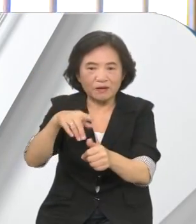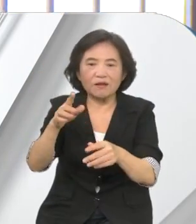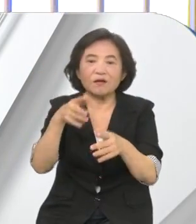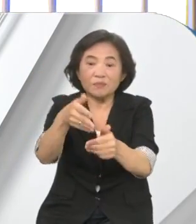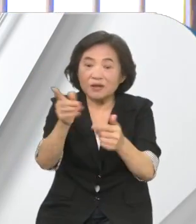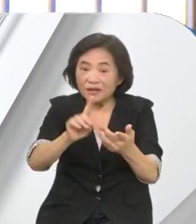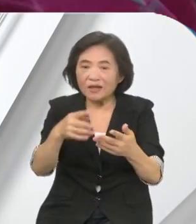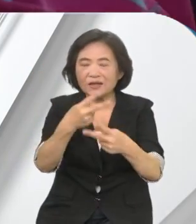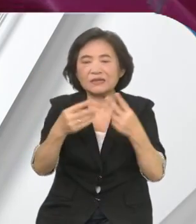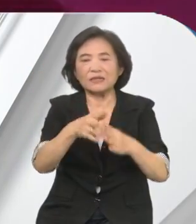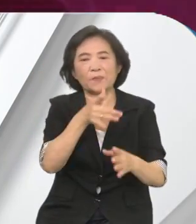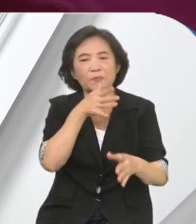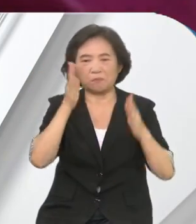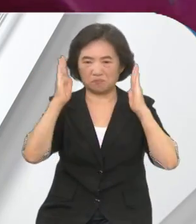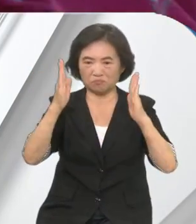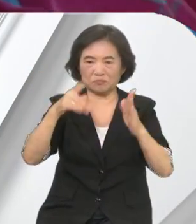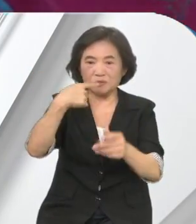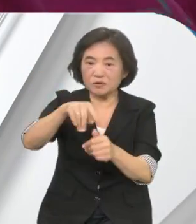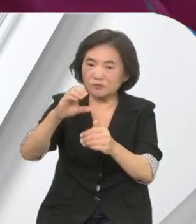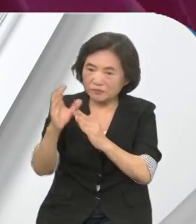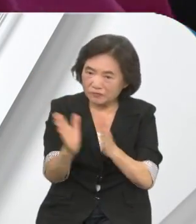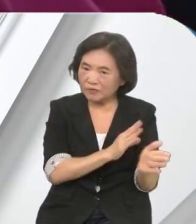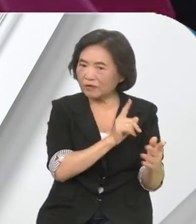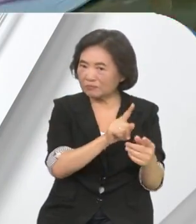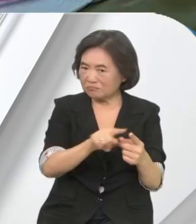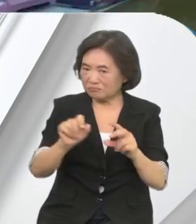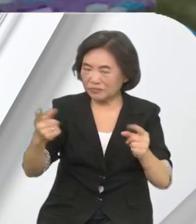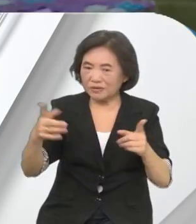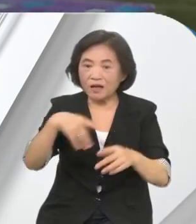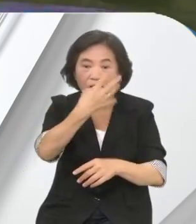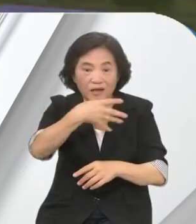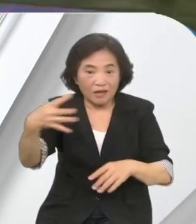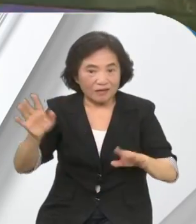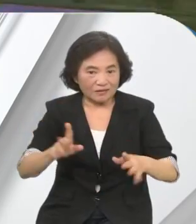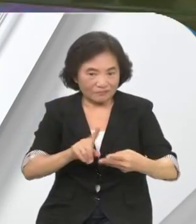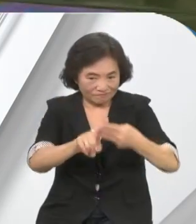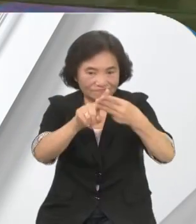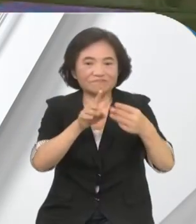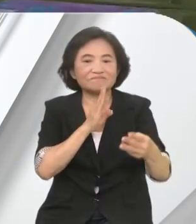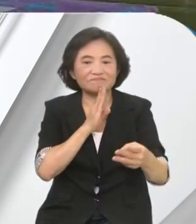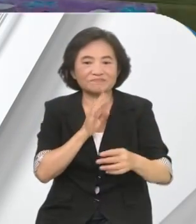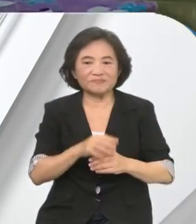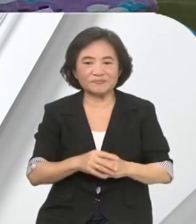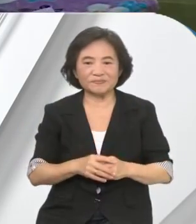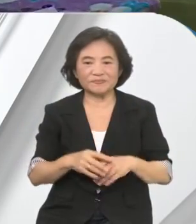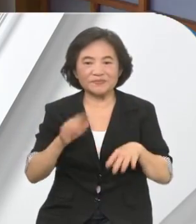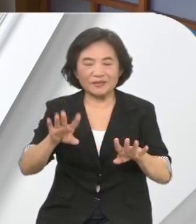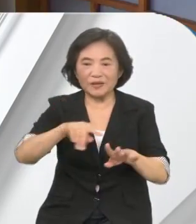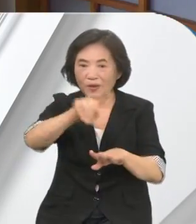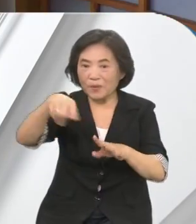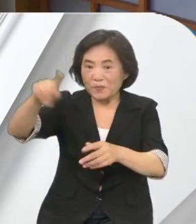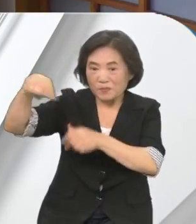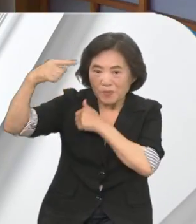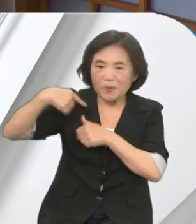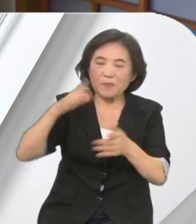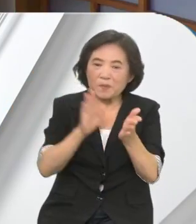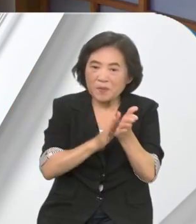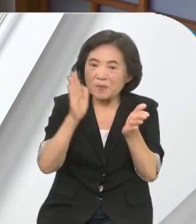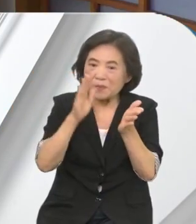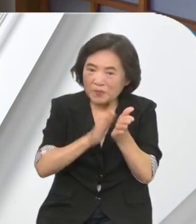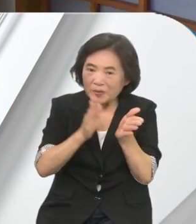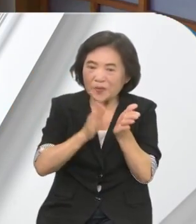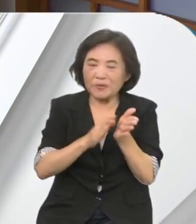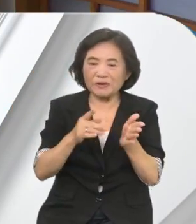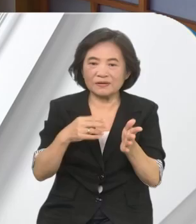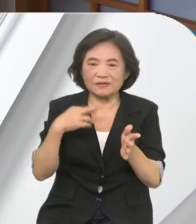系培训行业经验、教学方式唔同。音乐系课程的主题。 人家讲个咧，打拍子啊，吼，